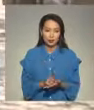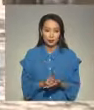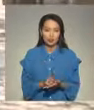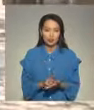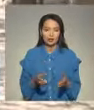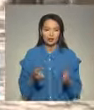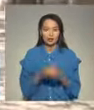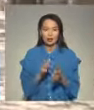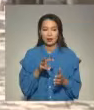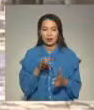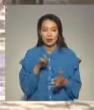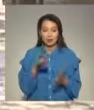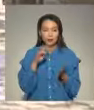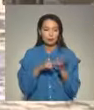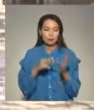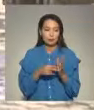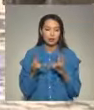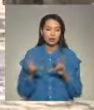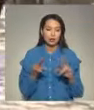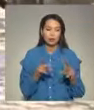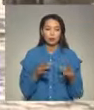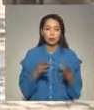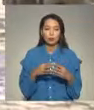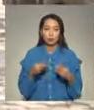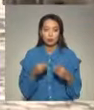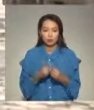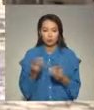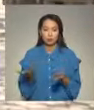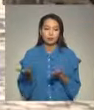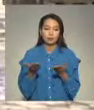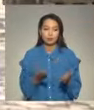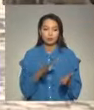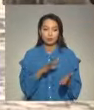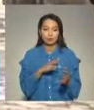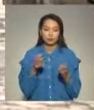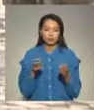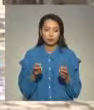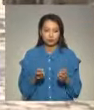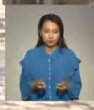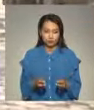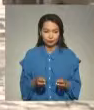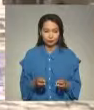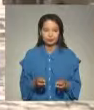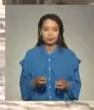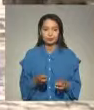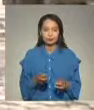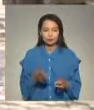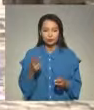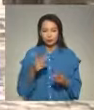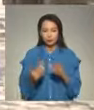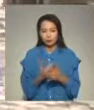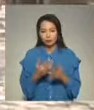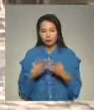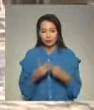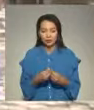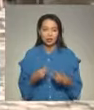Партия «Аманат» в рамках проекта «Бакытты отбасы» пригласили на бракосочетание трех новых семей.